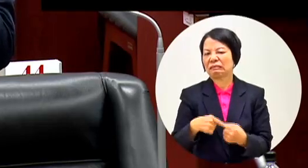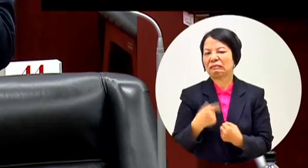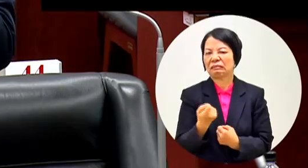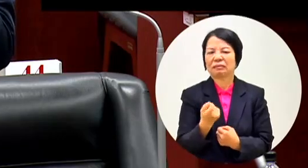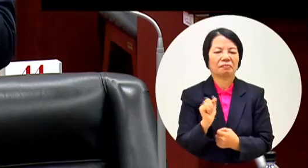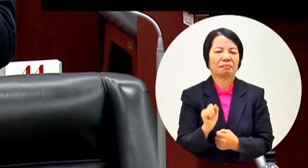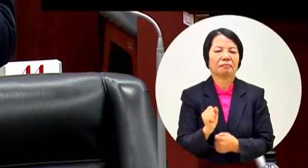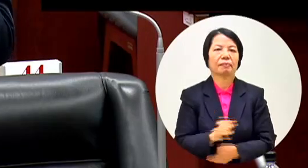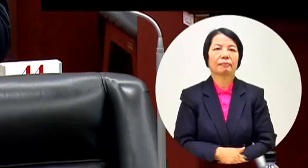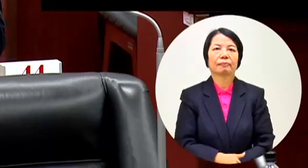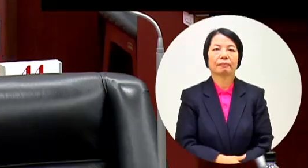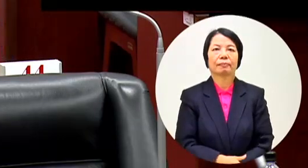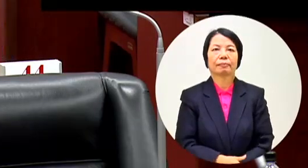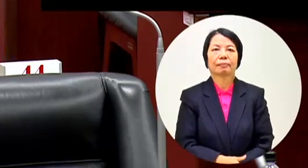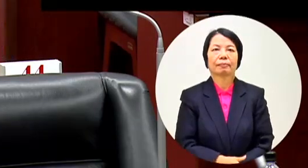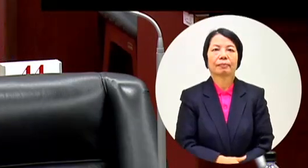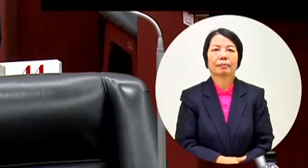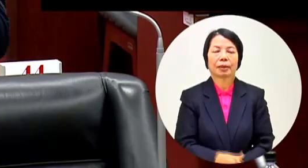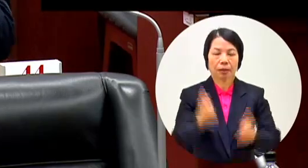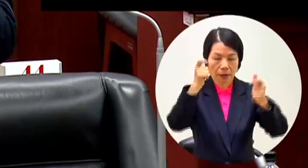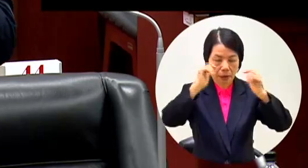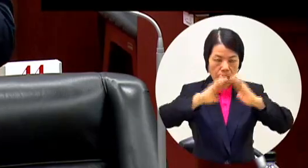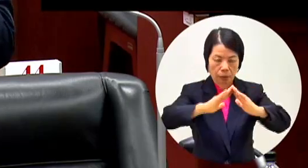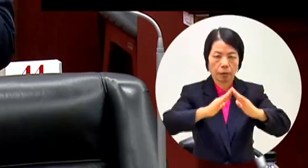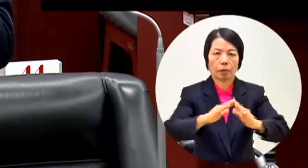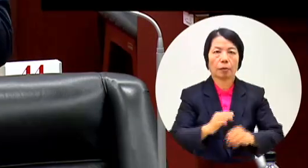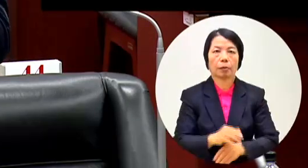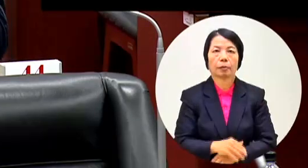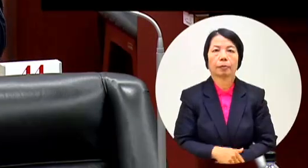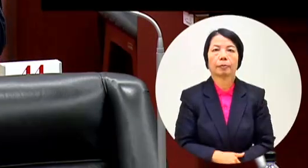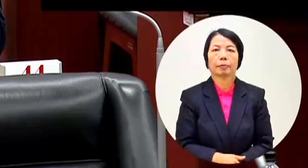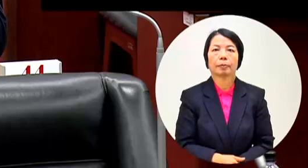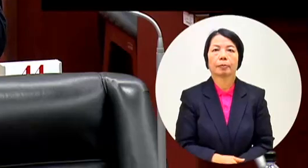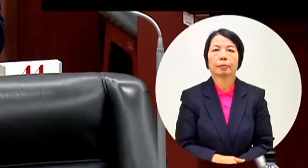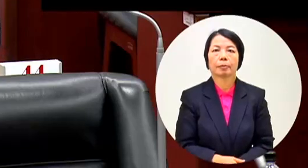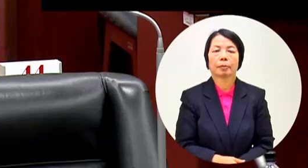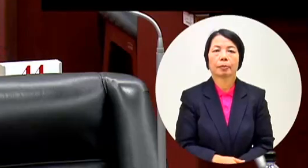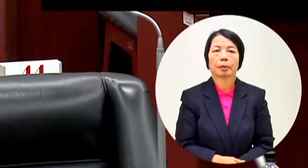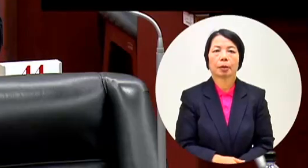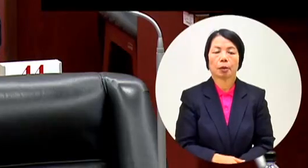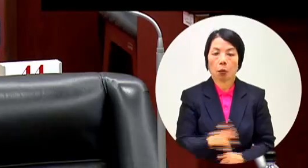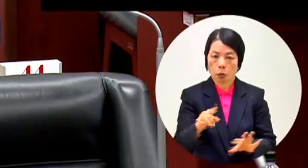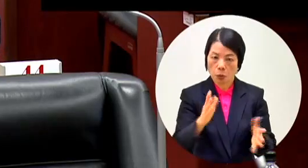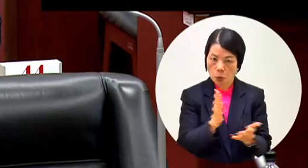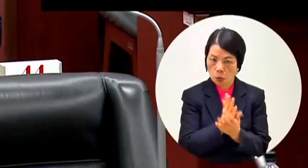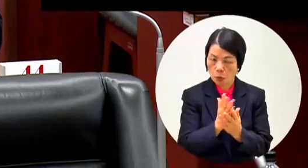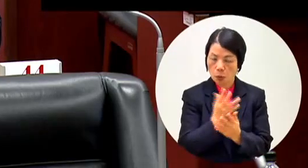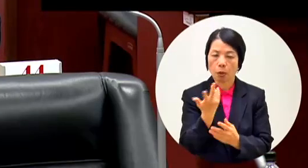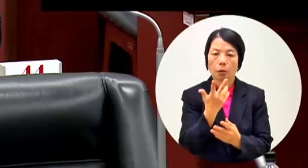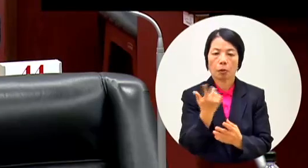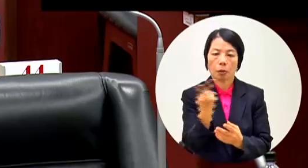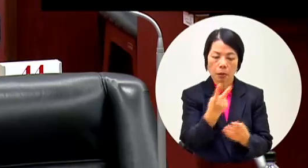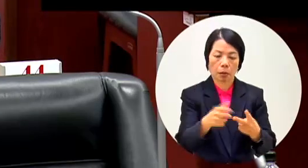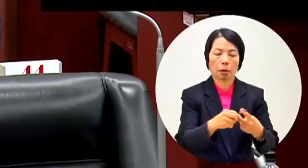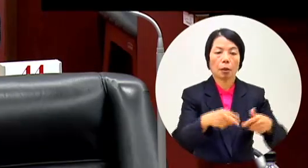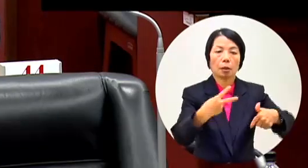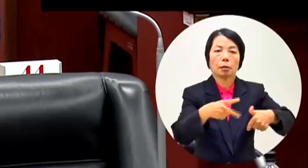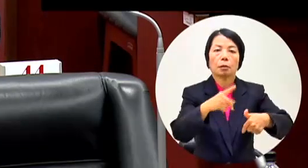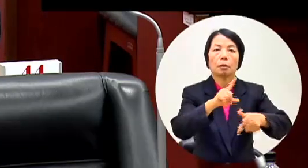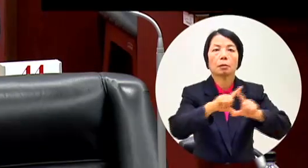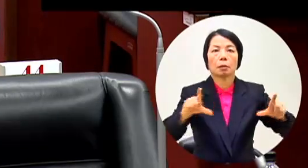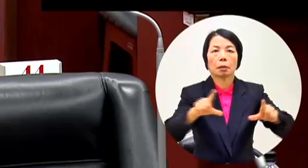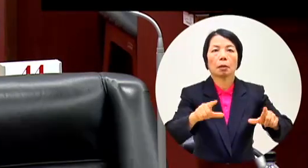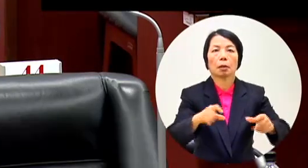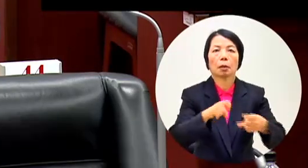高雄的整个降编吼，跟市长报告两件事情吼，人大工业区在25年前就随着105年，就是讲迄阵就